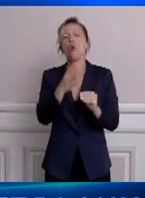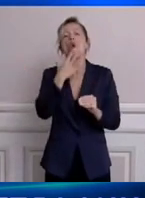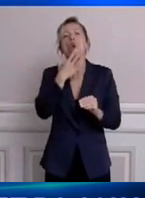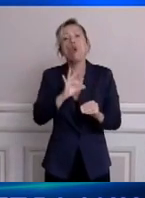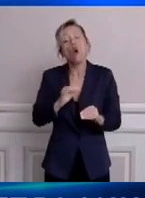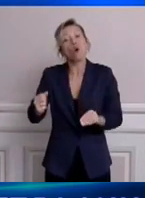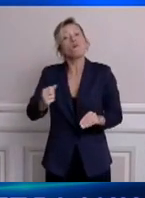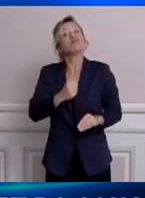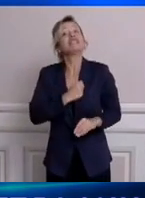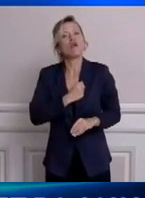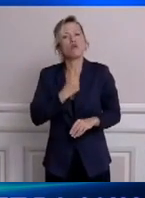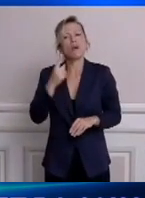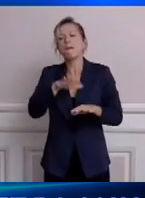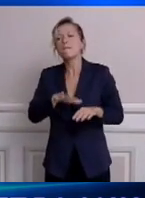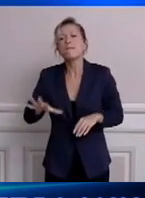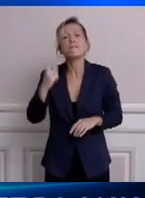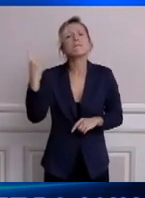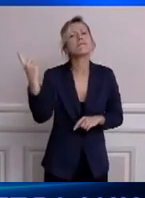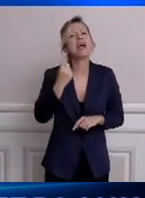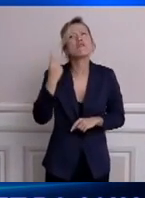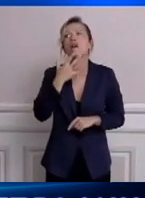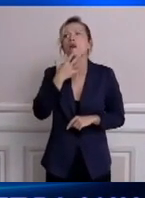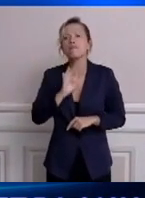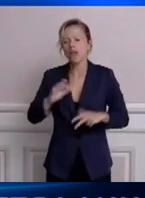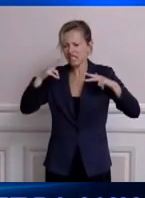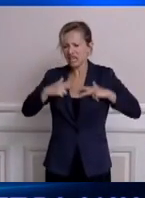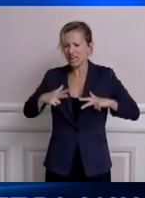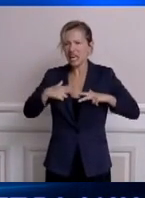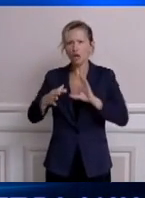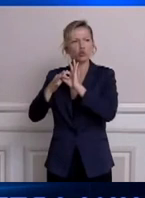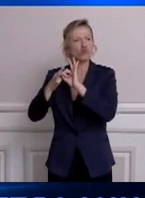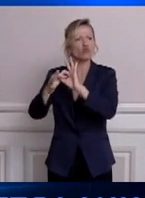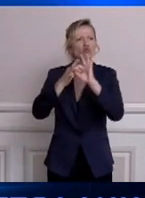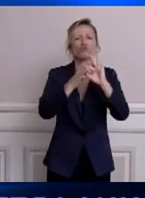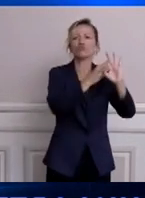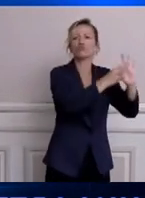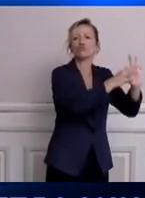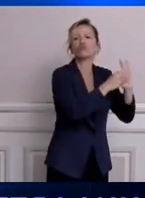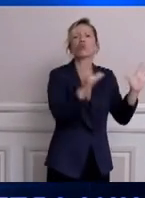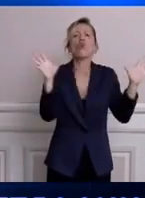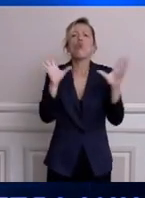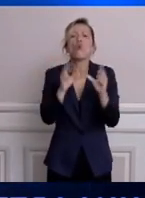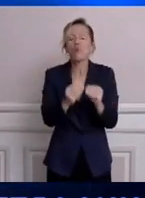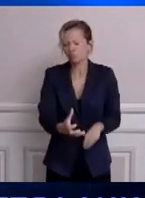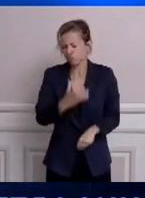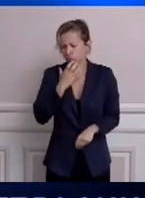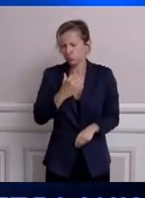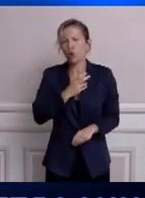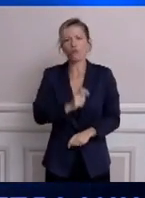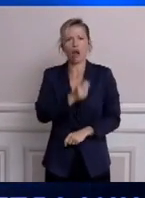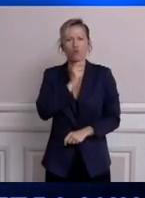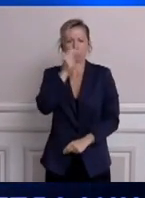τους περιφερειάρχες φυσικούς συνεργάτες της κυβέρνησης στη δρομολόγηση πολλών σημαντικών πολιτικών με